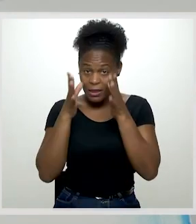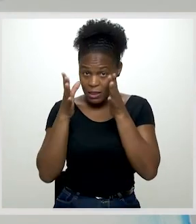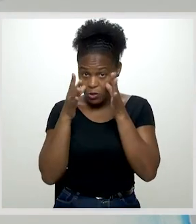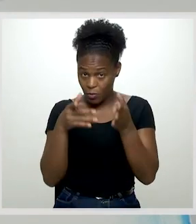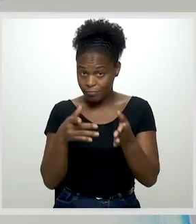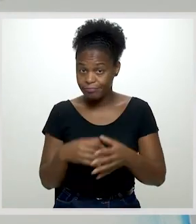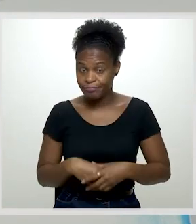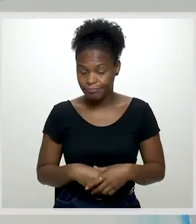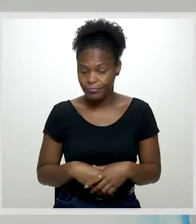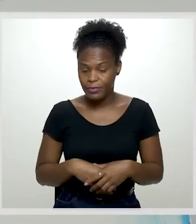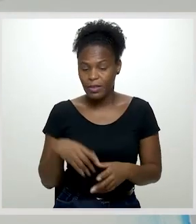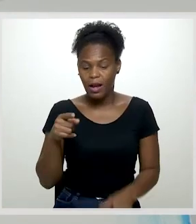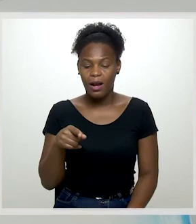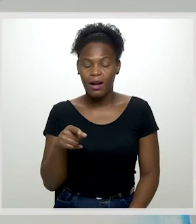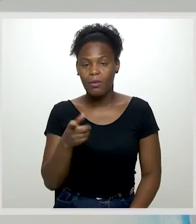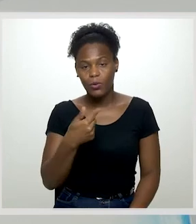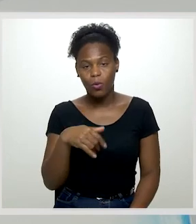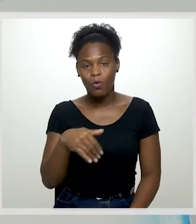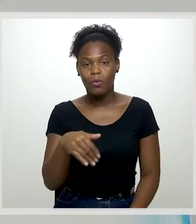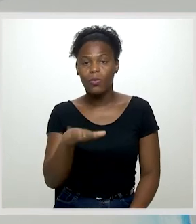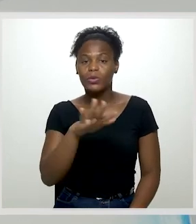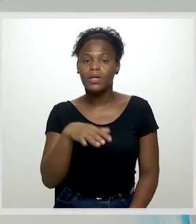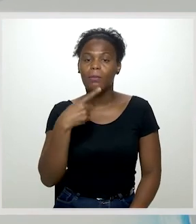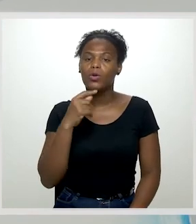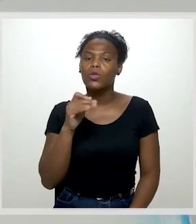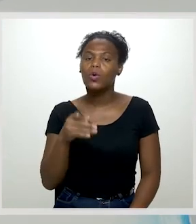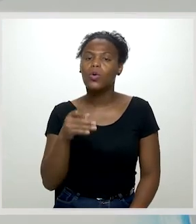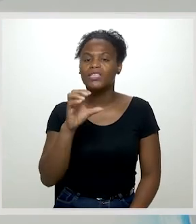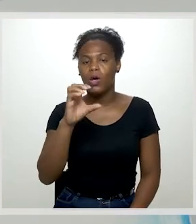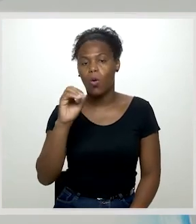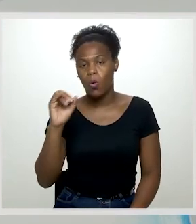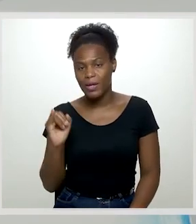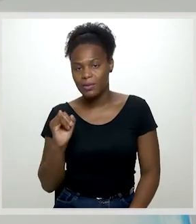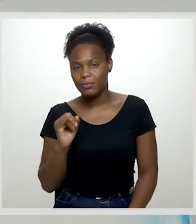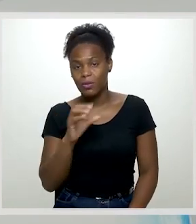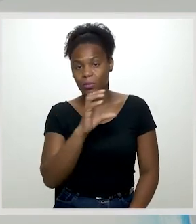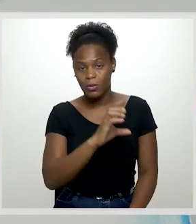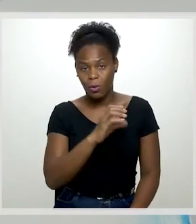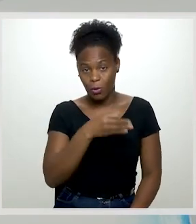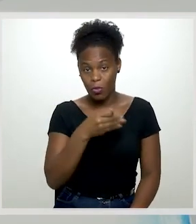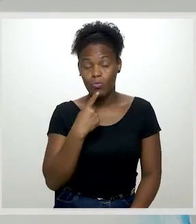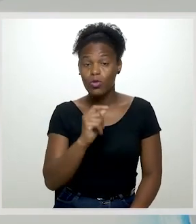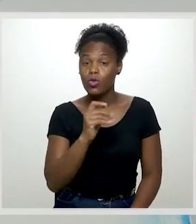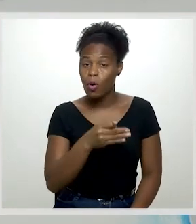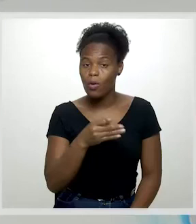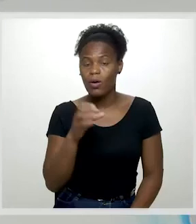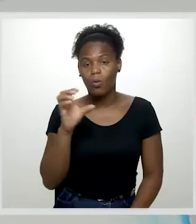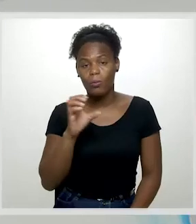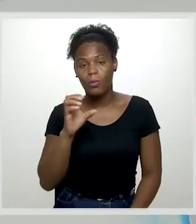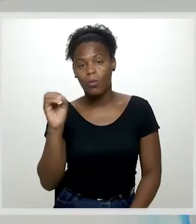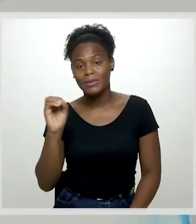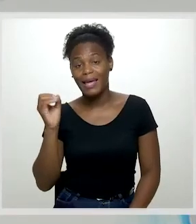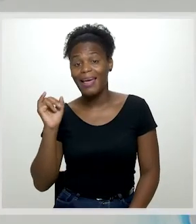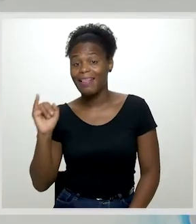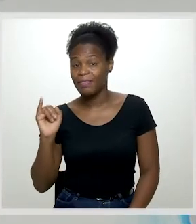Fais attention. Alors ici, nous avons utilisé les pronoms COI, les pronoms compléments d'objet indirect. Nous